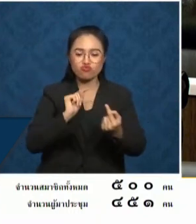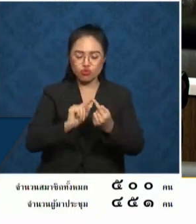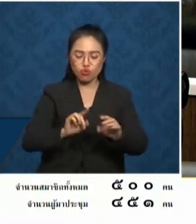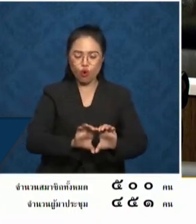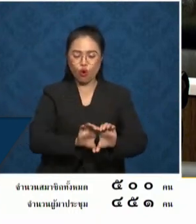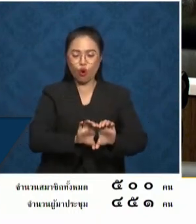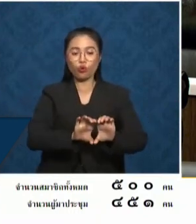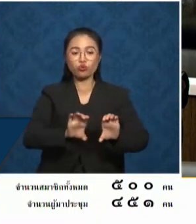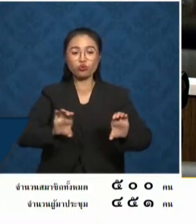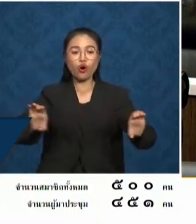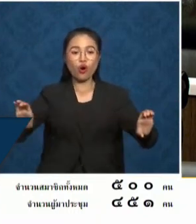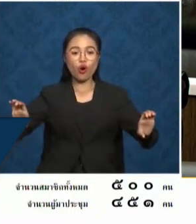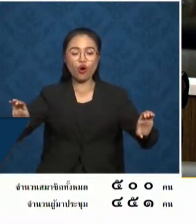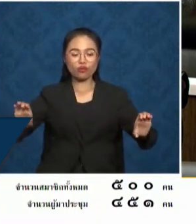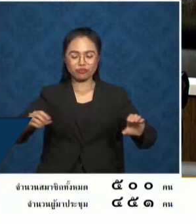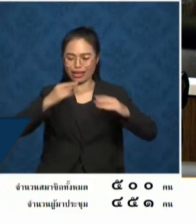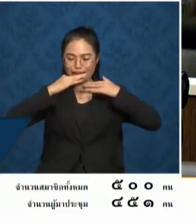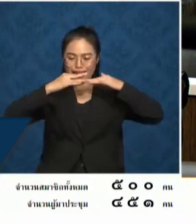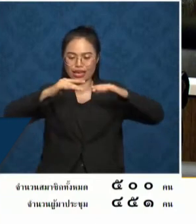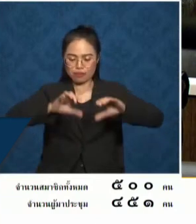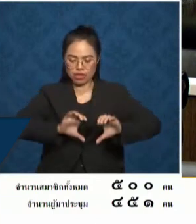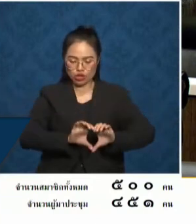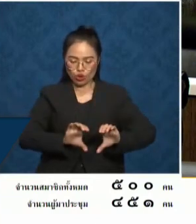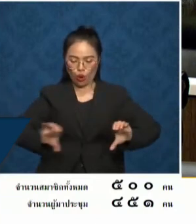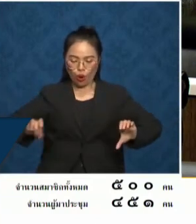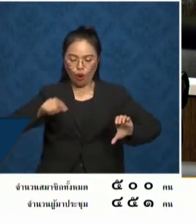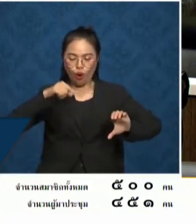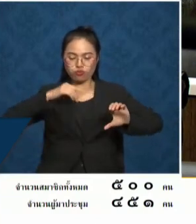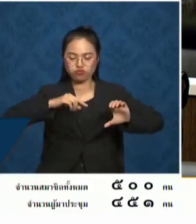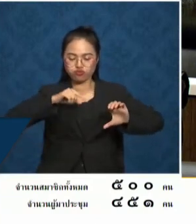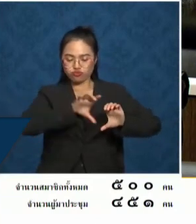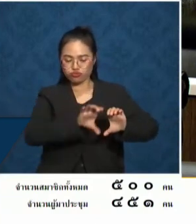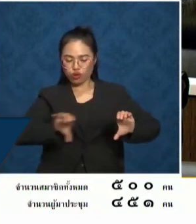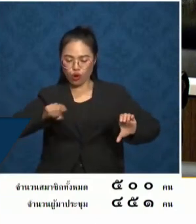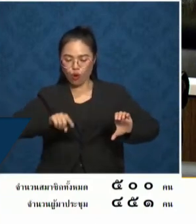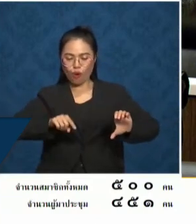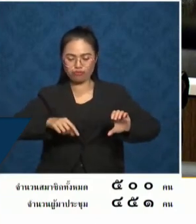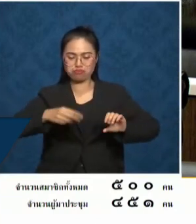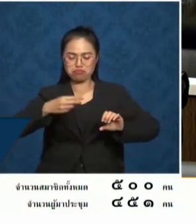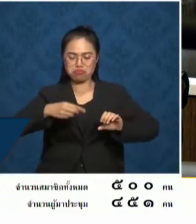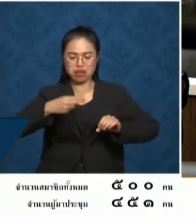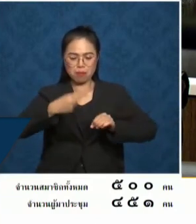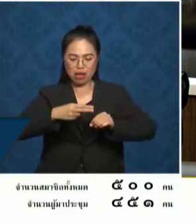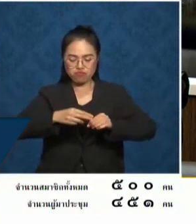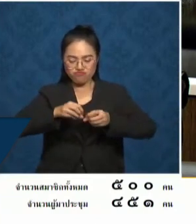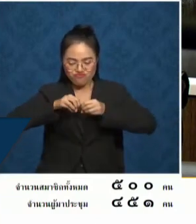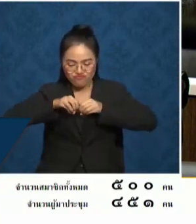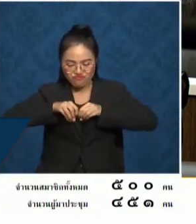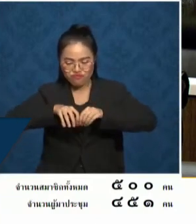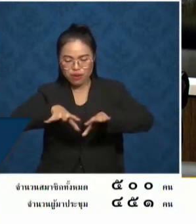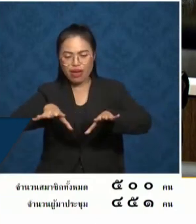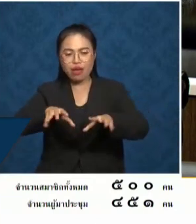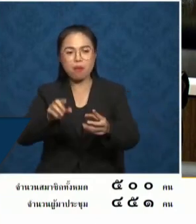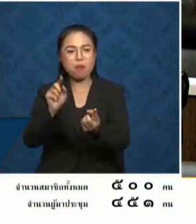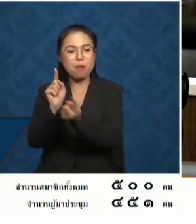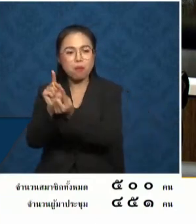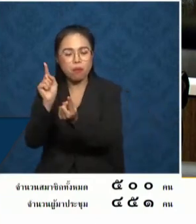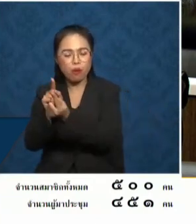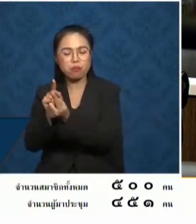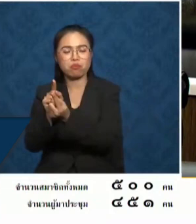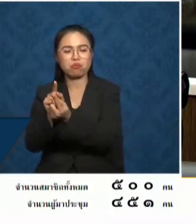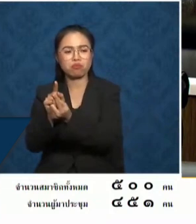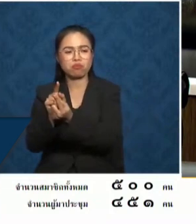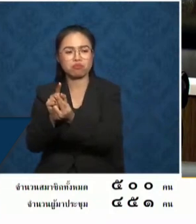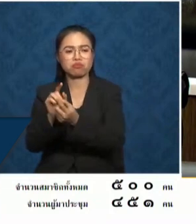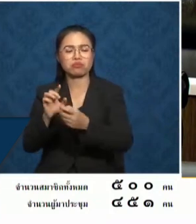รั่วทำให้น้ำมันดิบไหลลงสู่ทะเลอีก 45,000ลิตรและพบก้อนน้ำมันดิบอีก 11